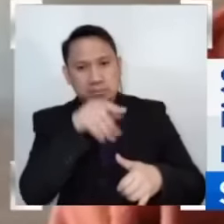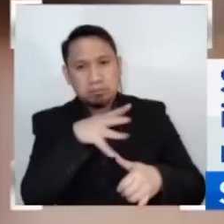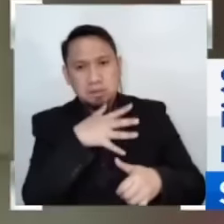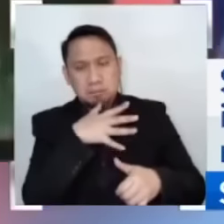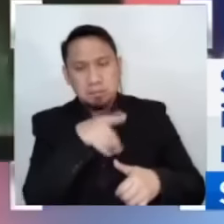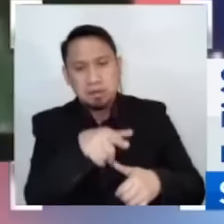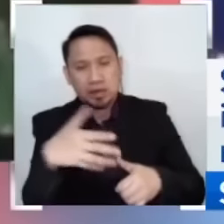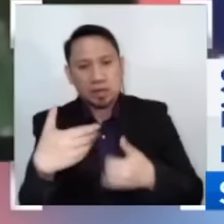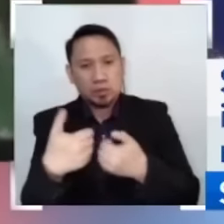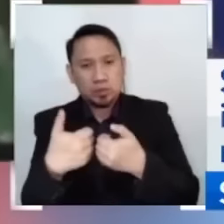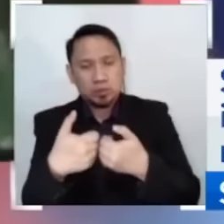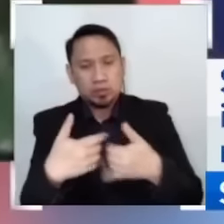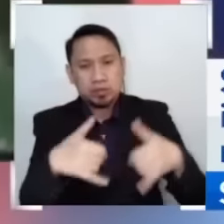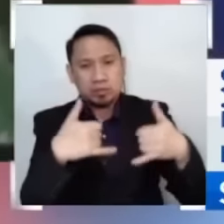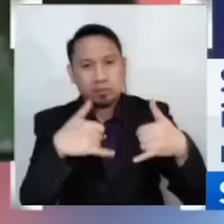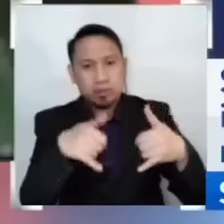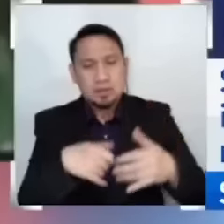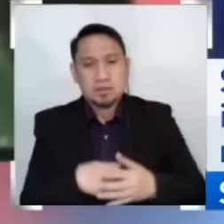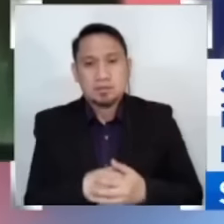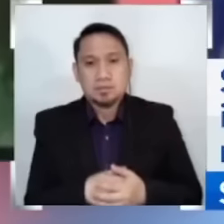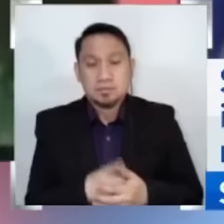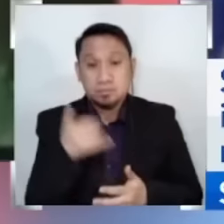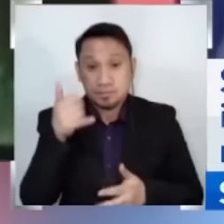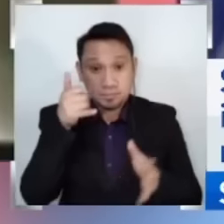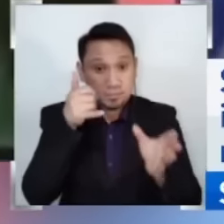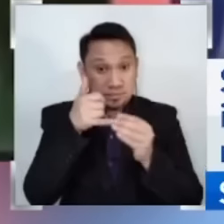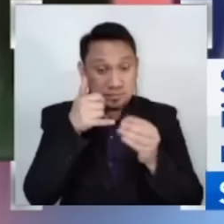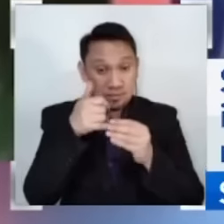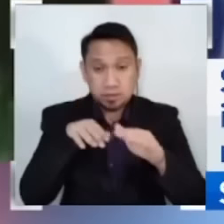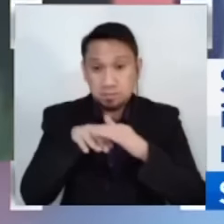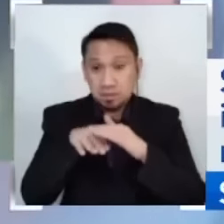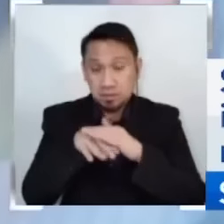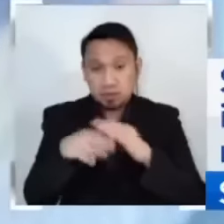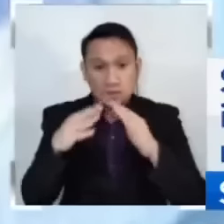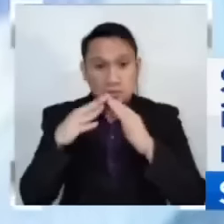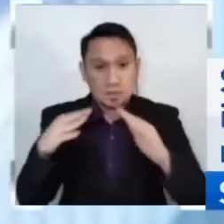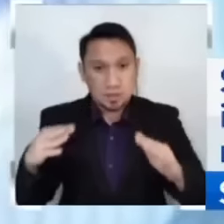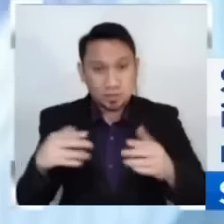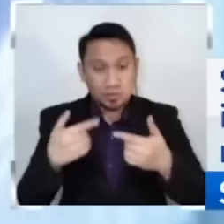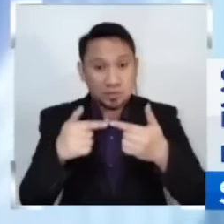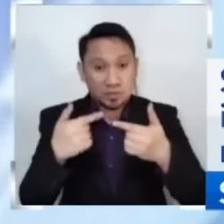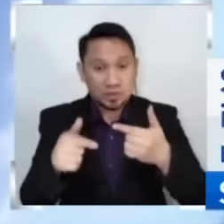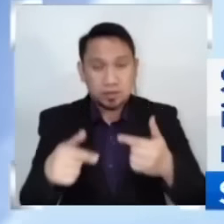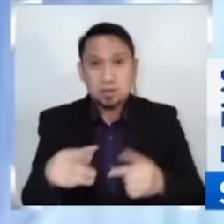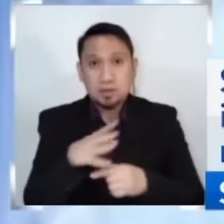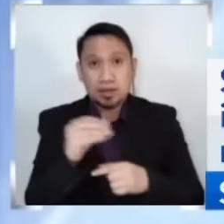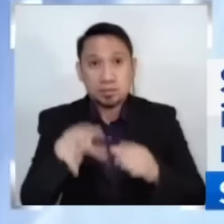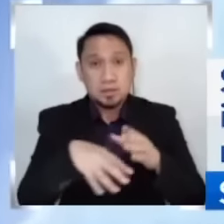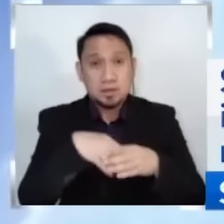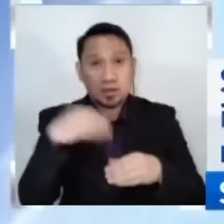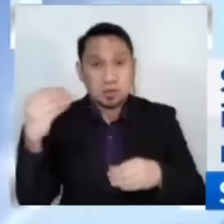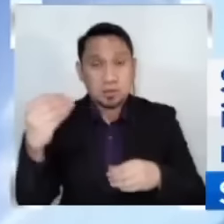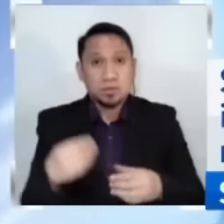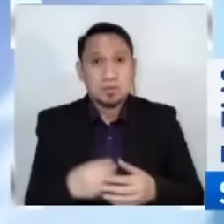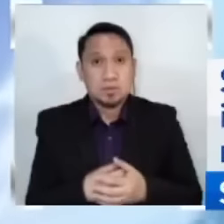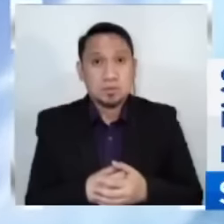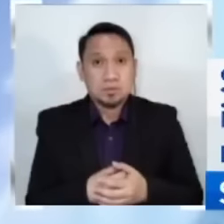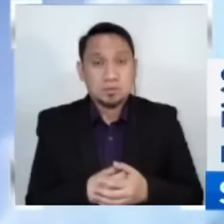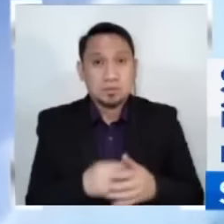niya. Nakuna ng CCTV ang pagpasok ng suspect sa gate ng bahay ng biktima at ang paglabas nito sa hinihinalang oras